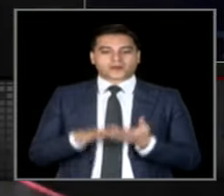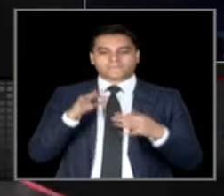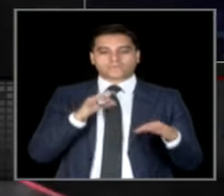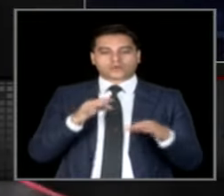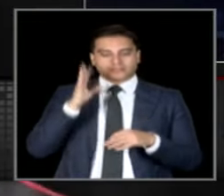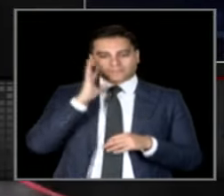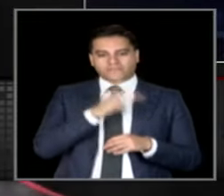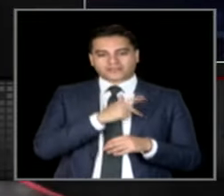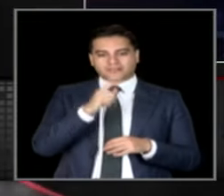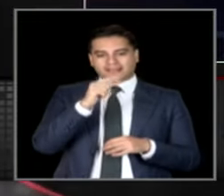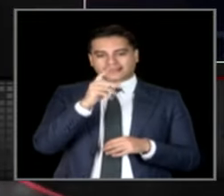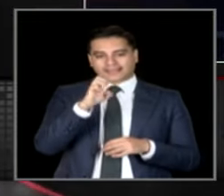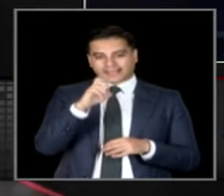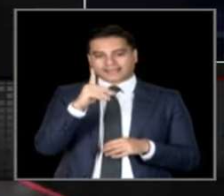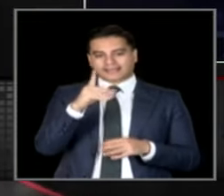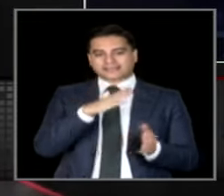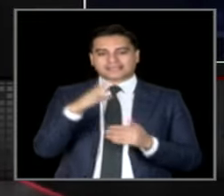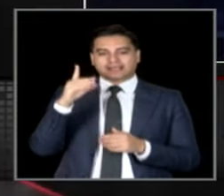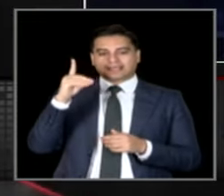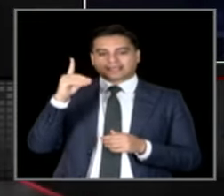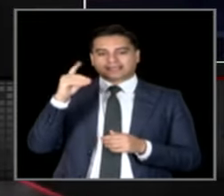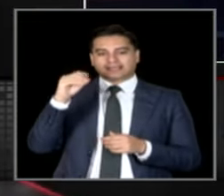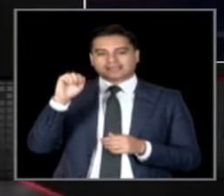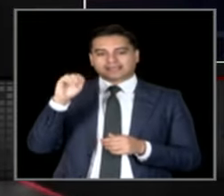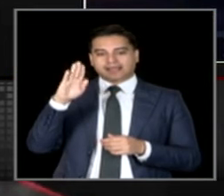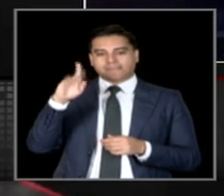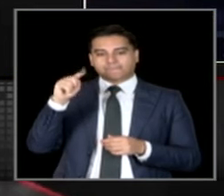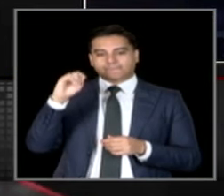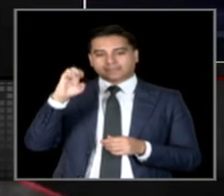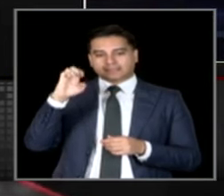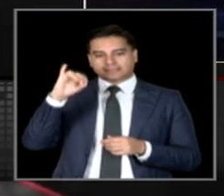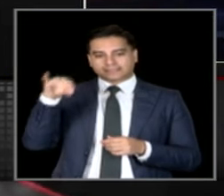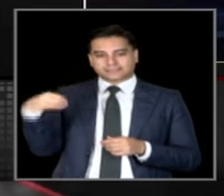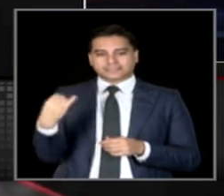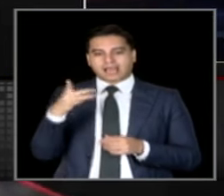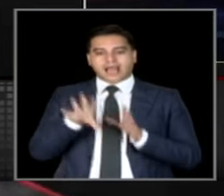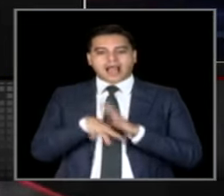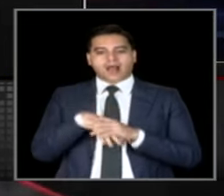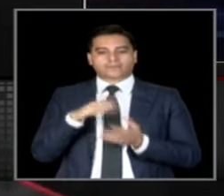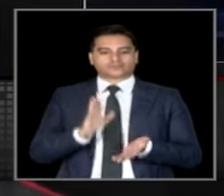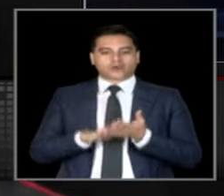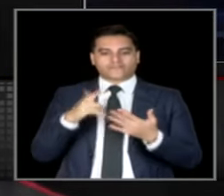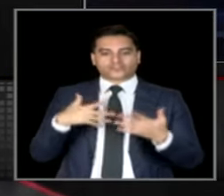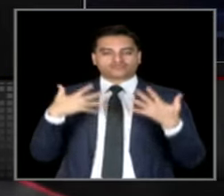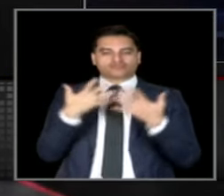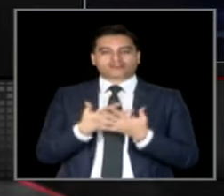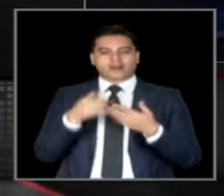ساهم المهندس تيد دابني في تأسيس إحدى أشهر شركات ألعاب الفيديو، فما هي؟